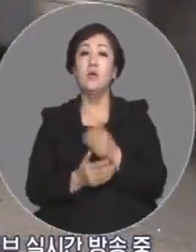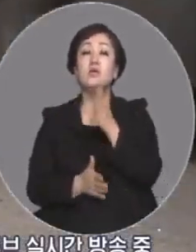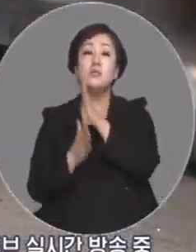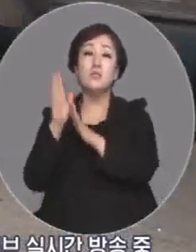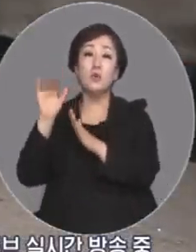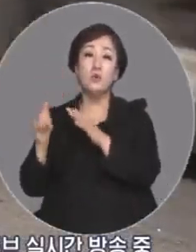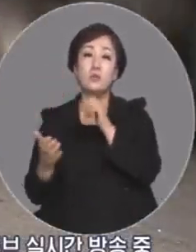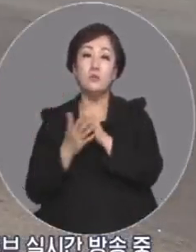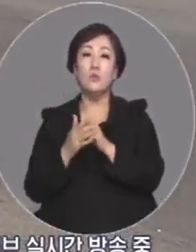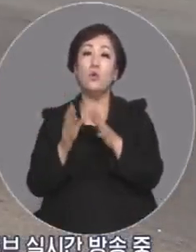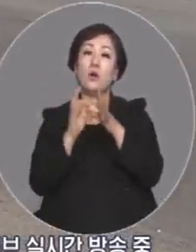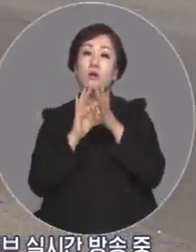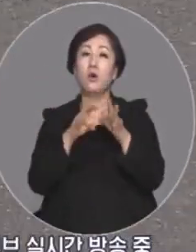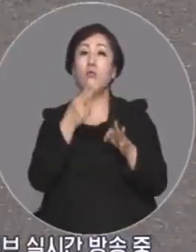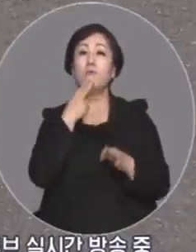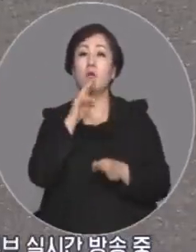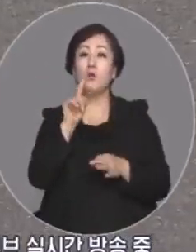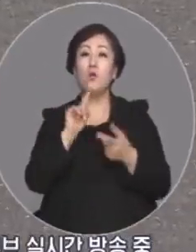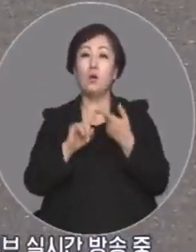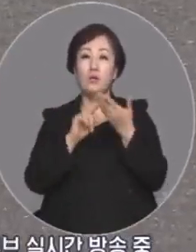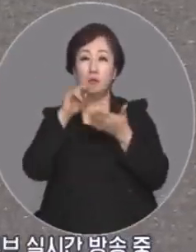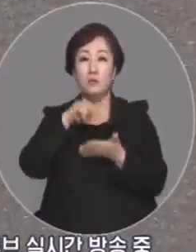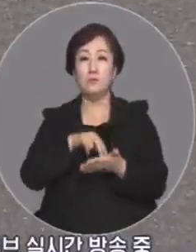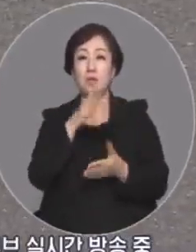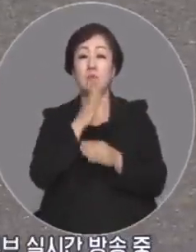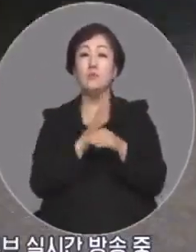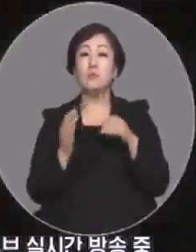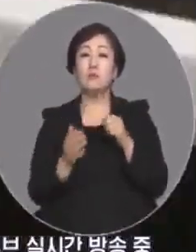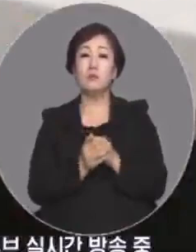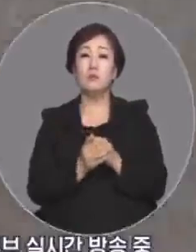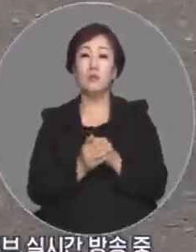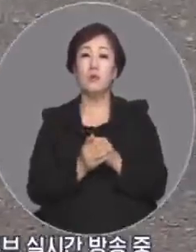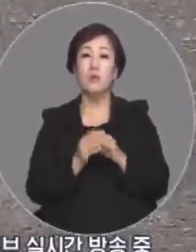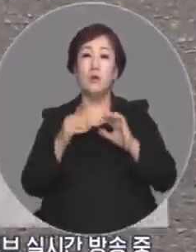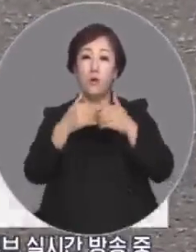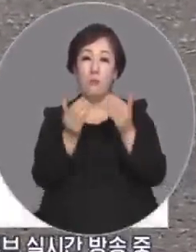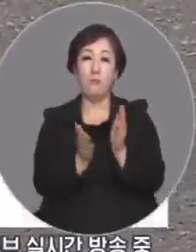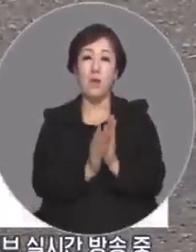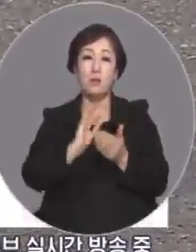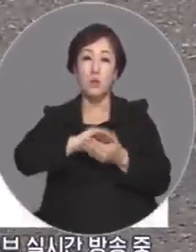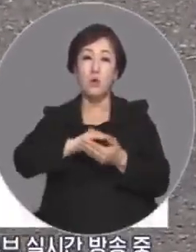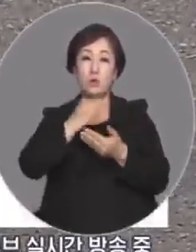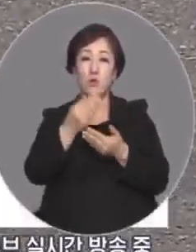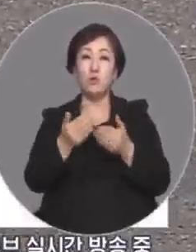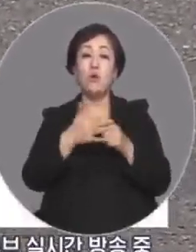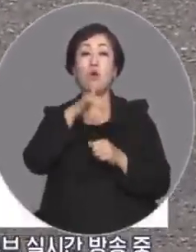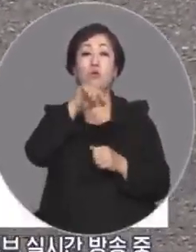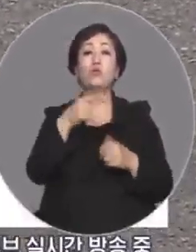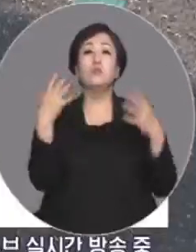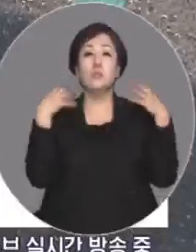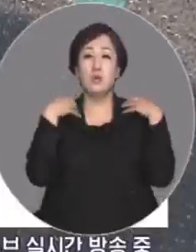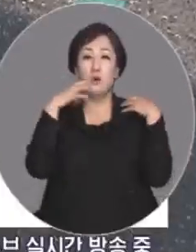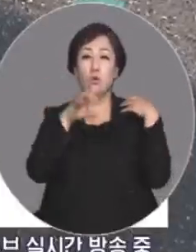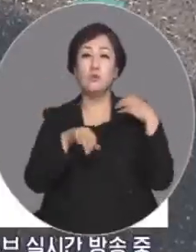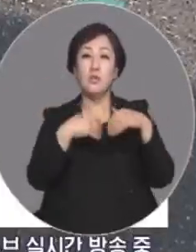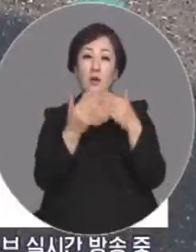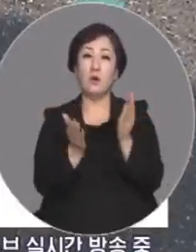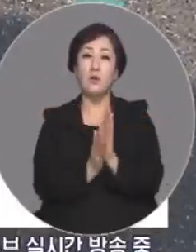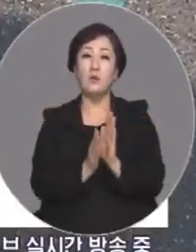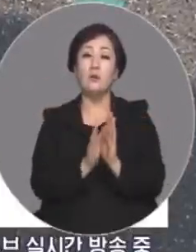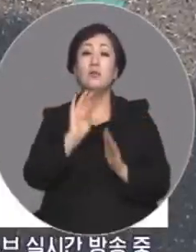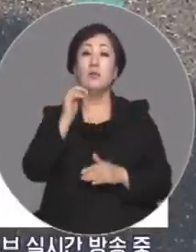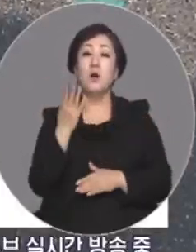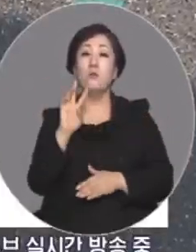시에서도 자신들과 관련이 없는 맨홀이라는 입장입니다. 맨홀 뚜껑은 또 각 구청 관련 부분에서